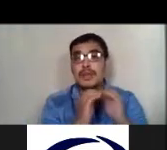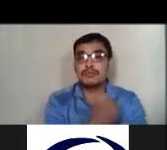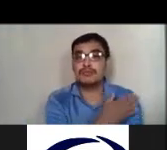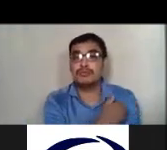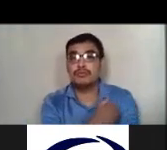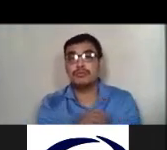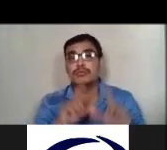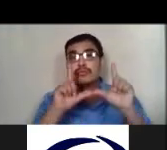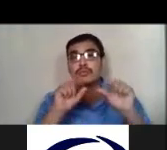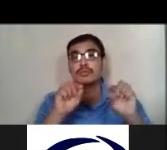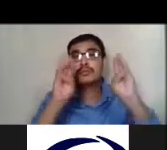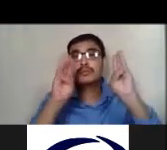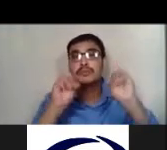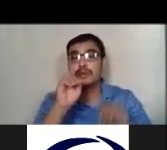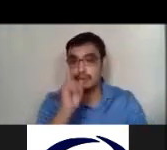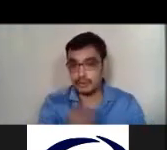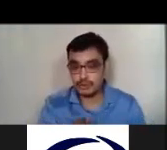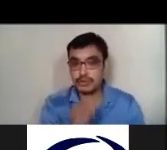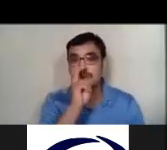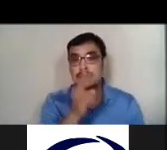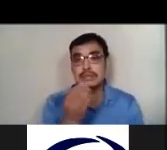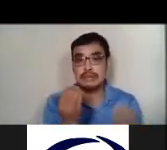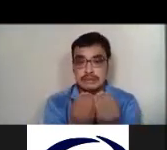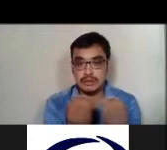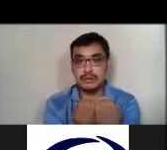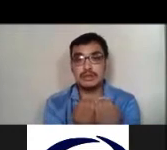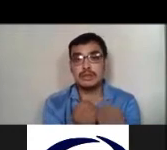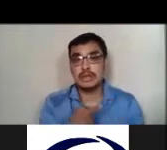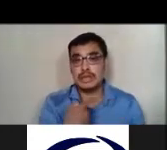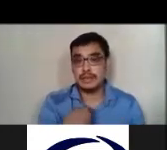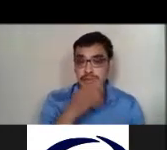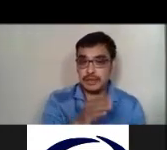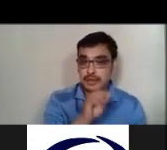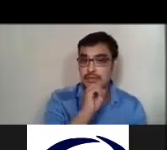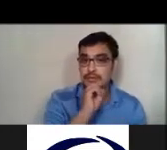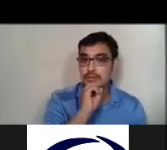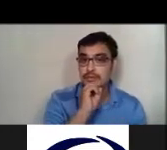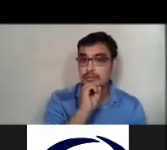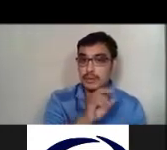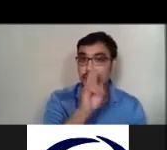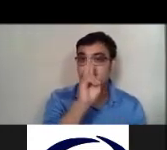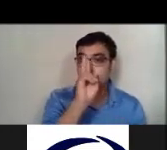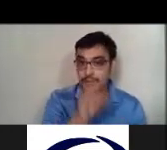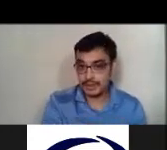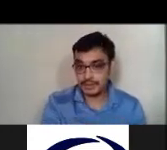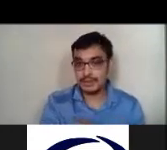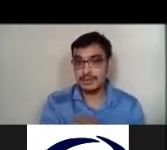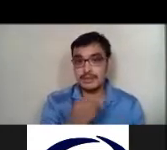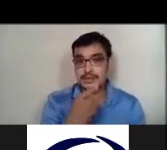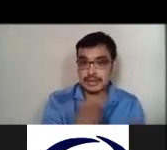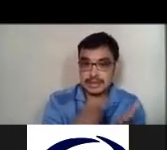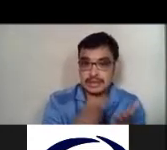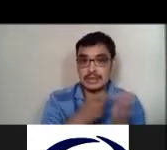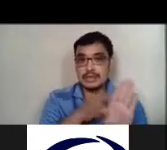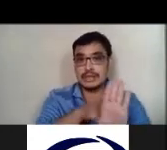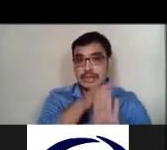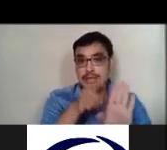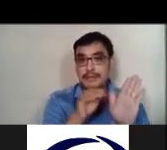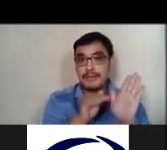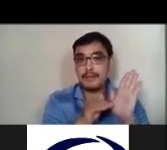हो. त्यसैले चाहिँ अब हामीले भन्नुपर्दाखेरि चाहिँ हाम्रो नीति नियमहरू पोलिसी लेभलमा